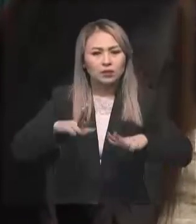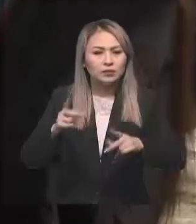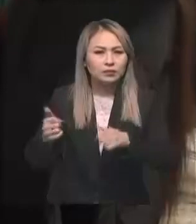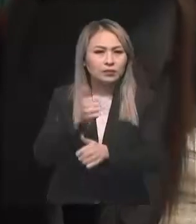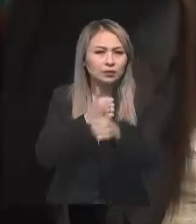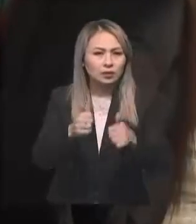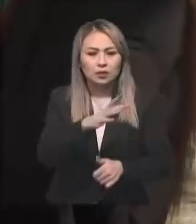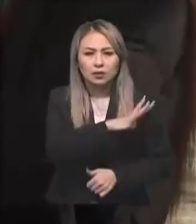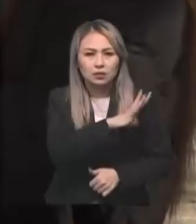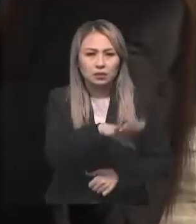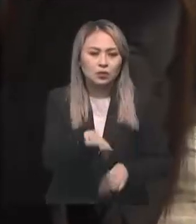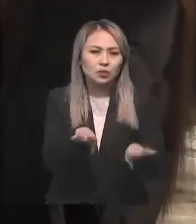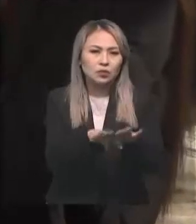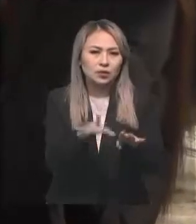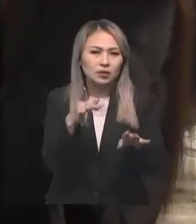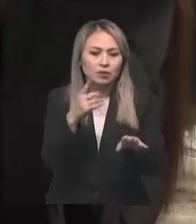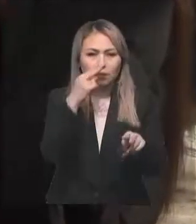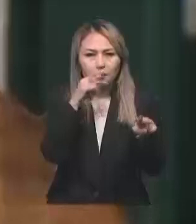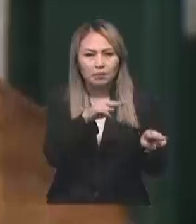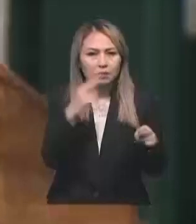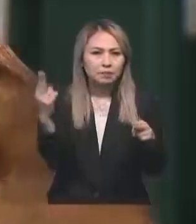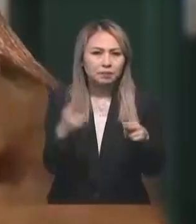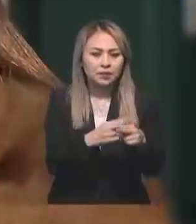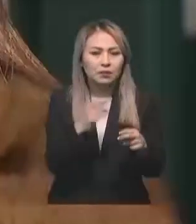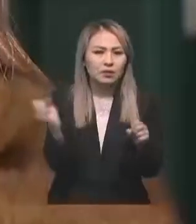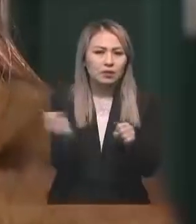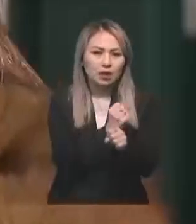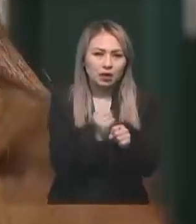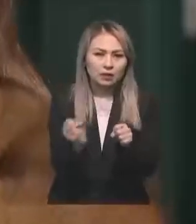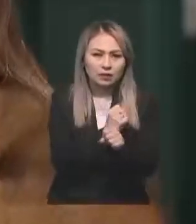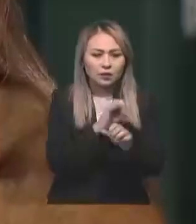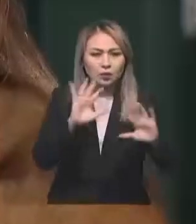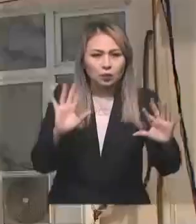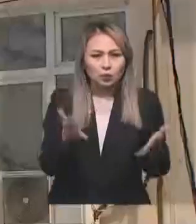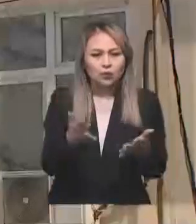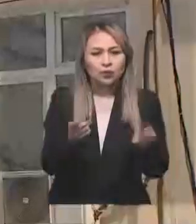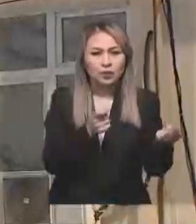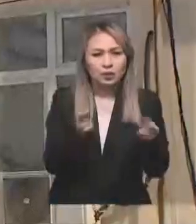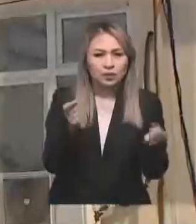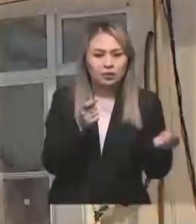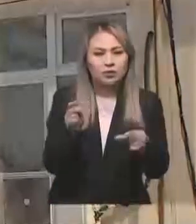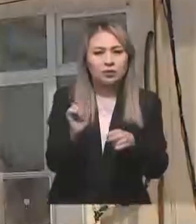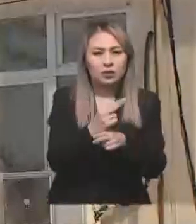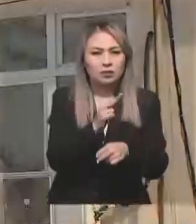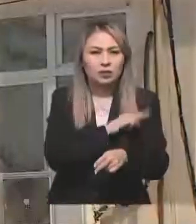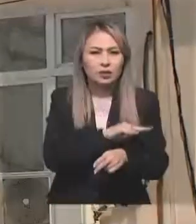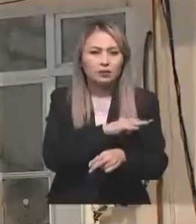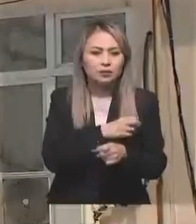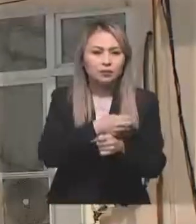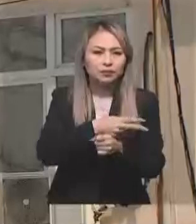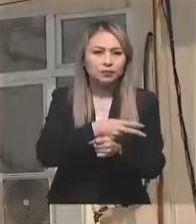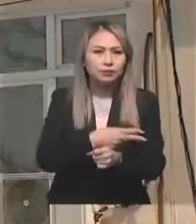ешкім алмастырмаған. Осы кезде балалар қараусыз қалып төбелескен дейді. Оқиғадан кейін мекеме меңгерушісі мен тәрбиеші жұмысынан